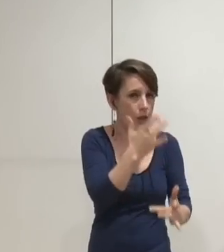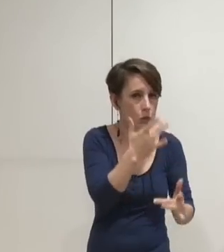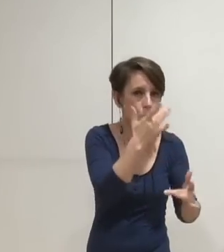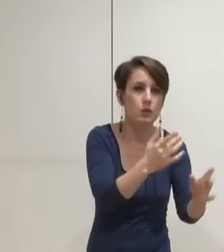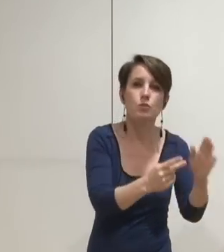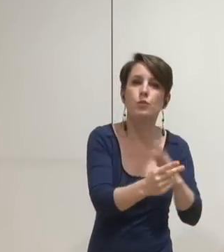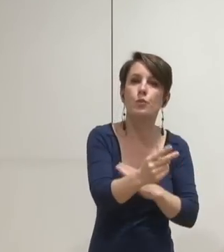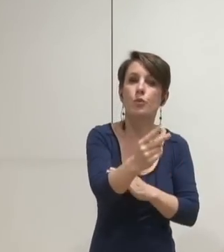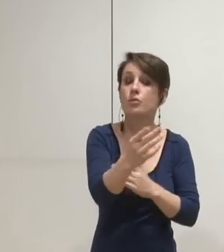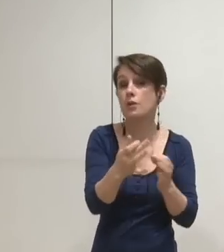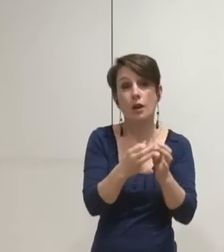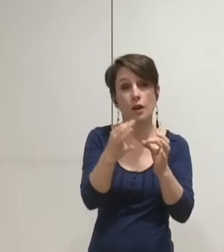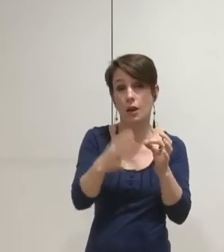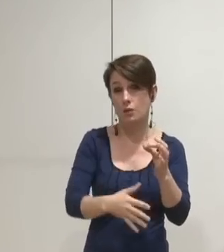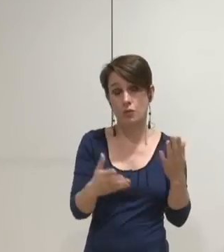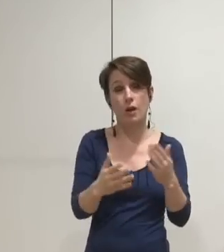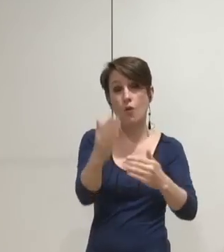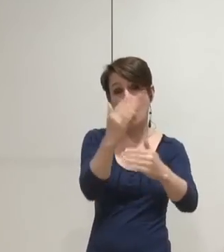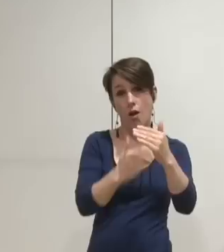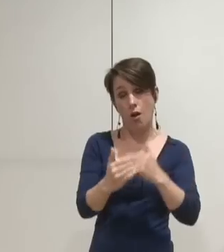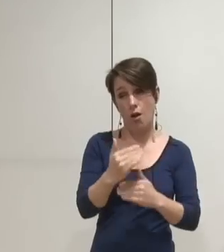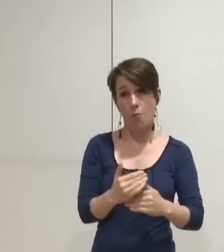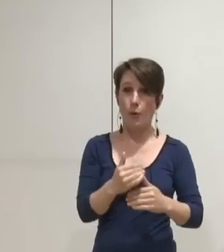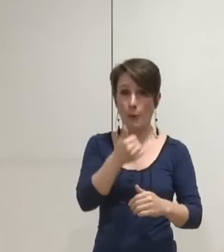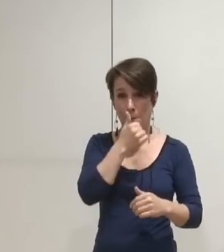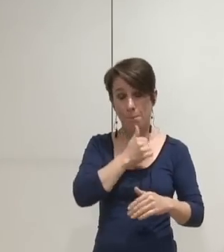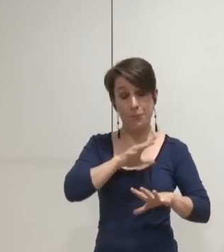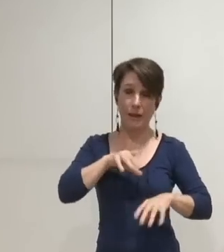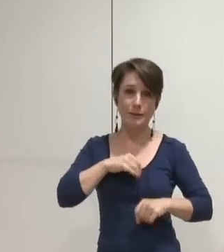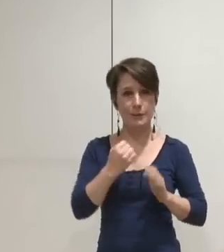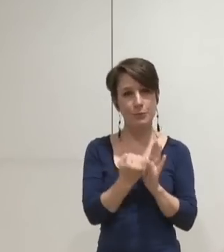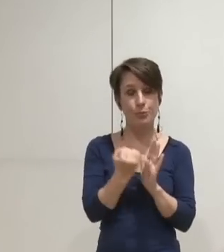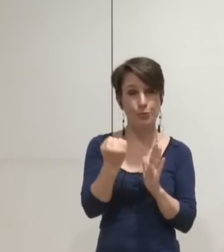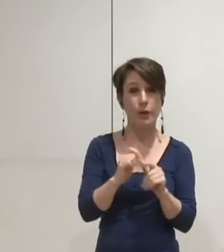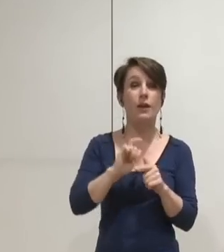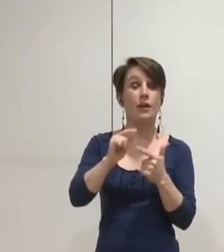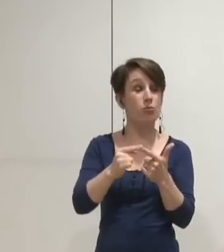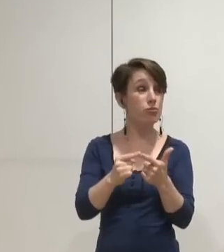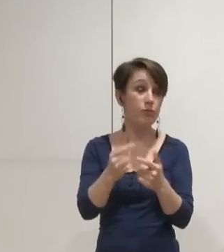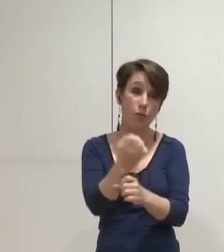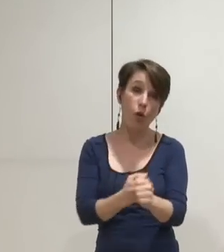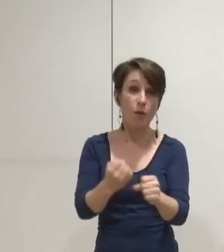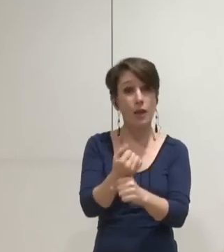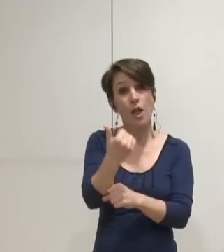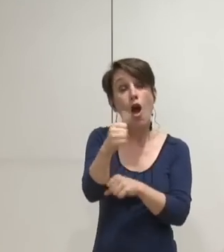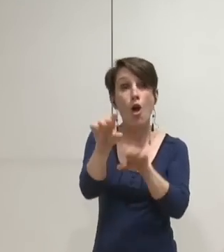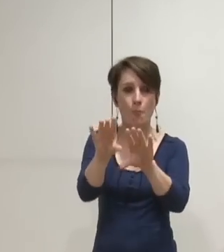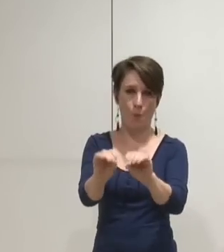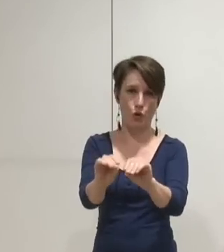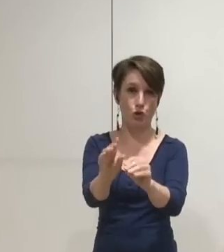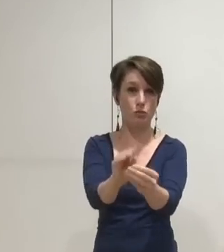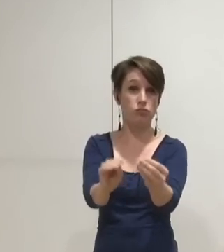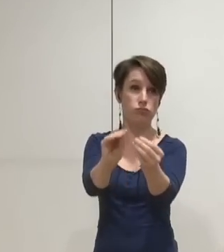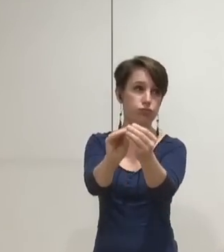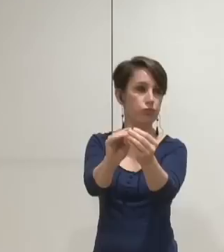l'acceptation du plan de performance et le rajout d'un poste pour suivre sujet très important nous en